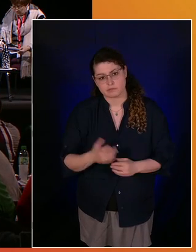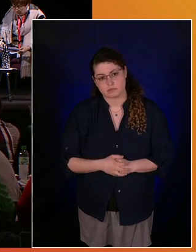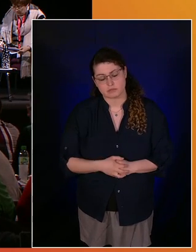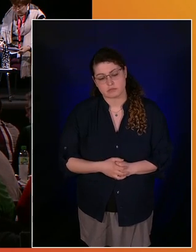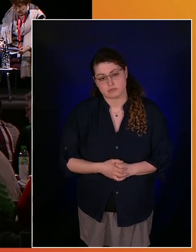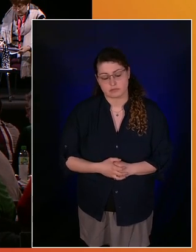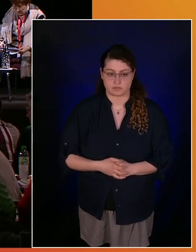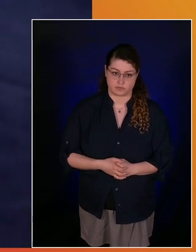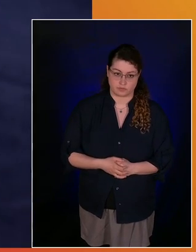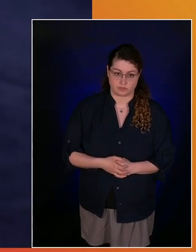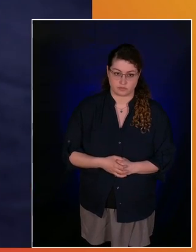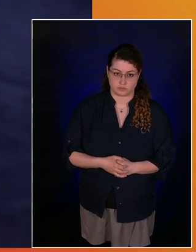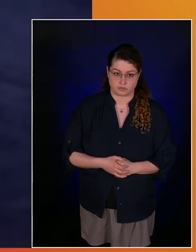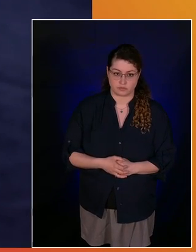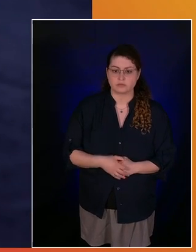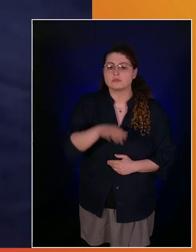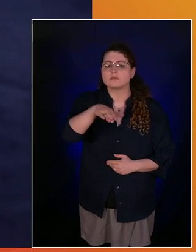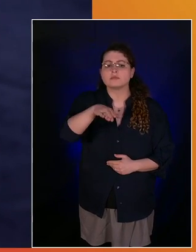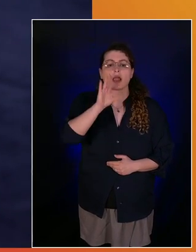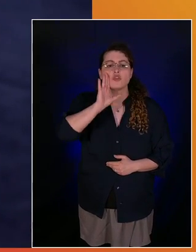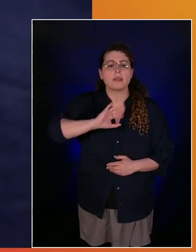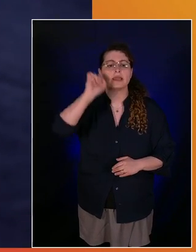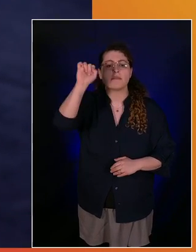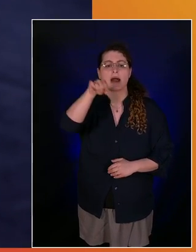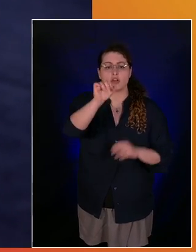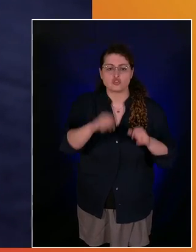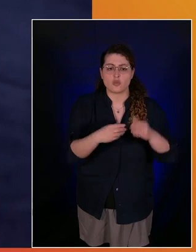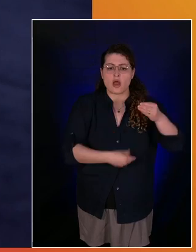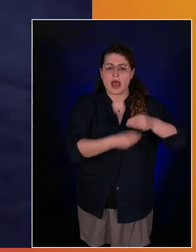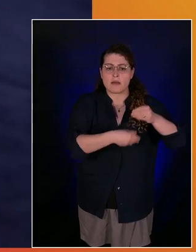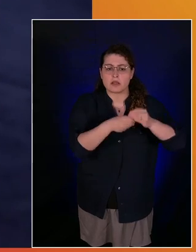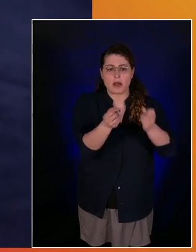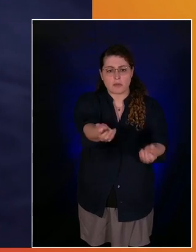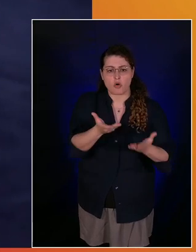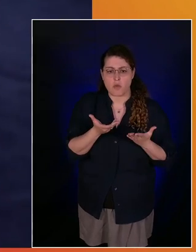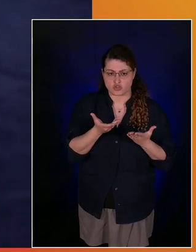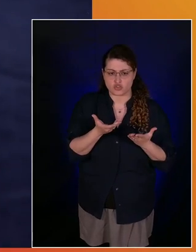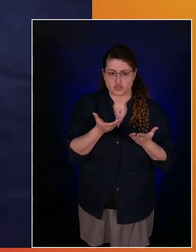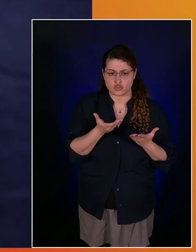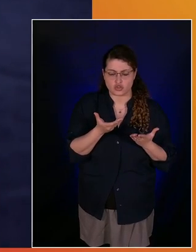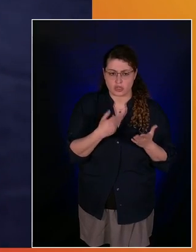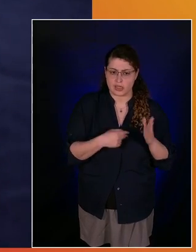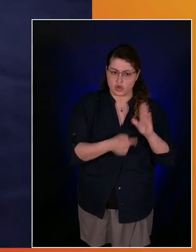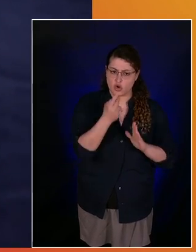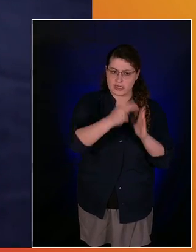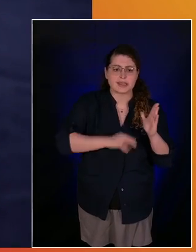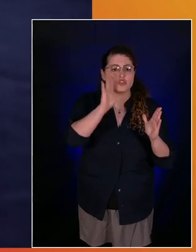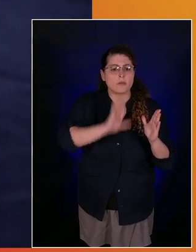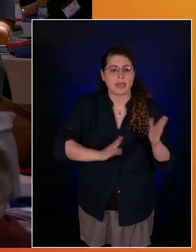cortèges est-ce que tu peux s'il te plaît camarade est-ce que tu peux lire l'amendement que tu as proposé parce que nous on les a pas tous